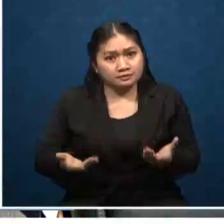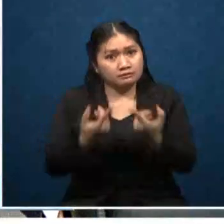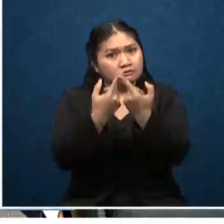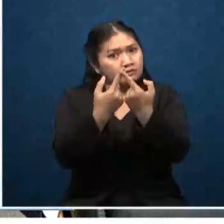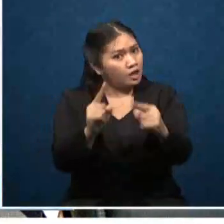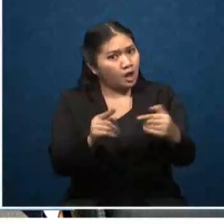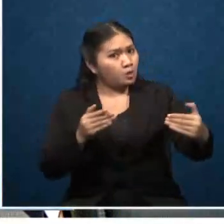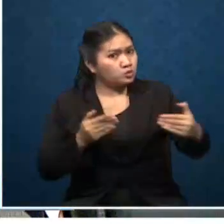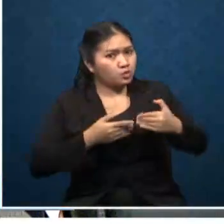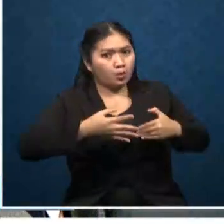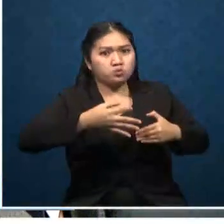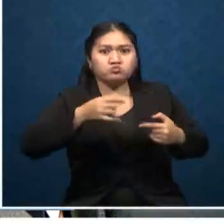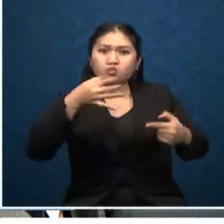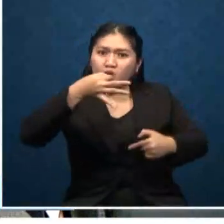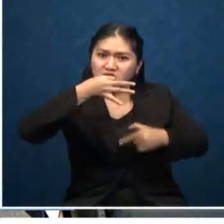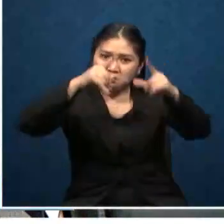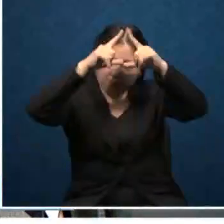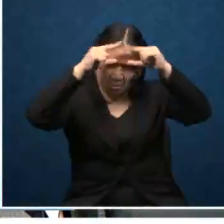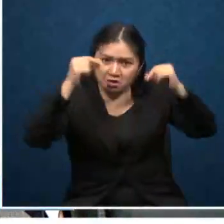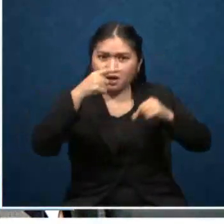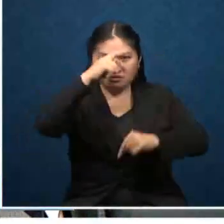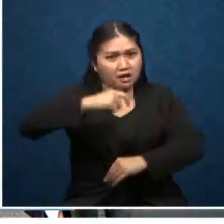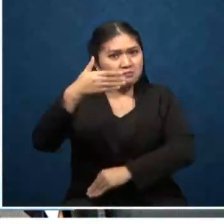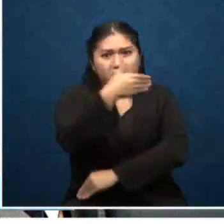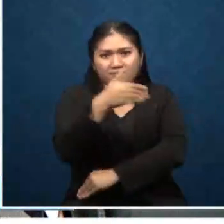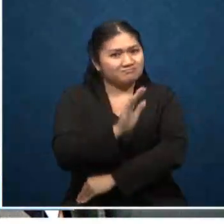แต่ไมได้เกิดขึ้นกับ วธอีพพยาบาลในประเทศไย